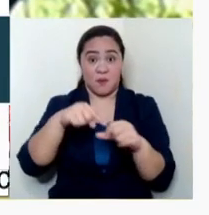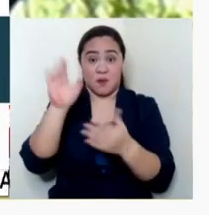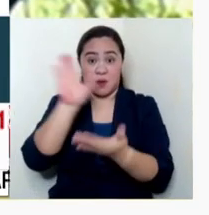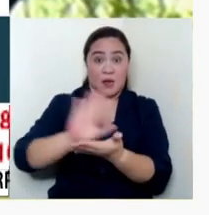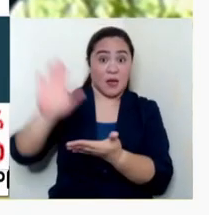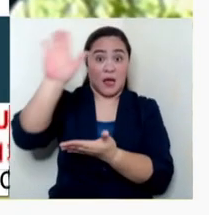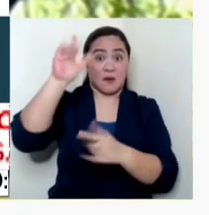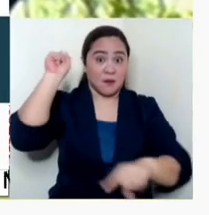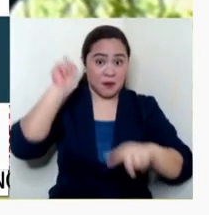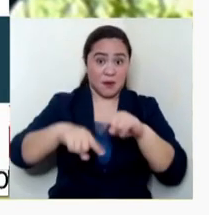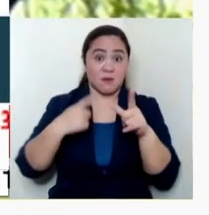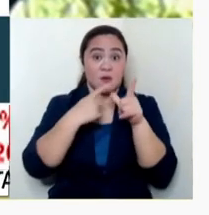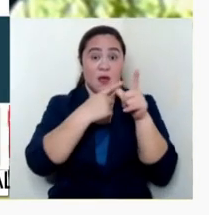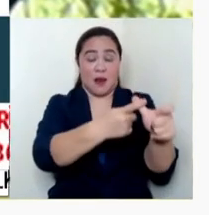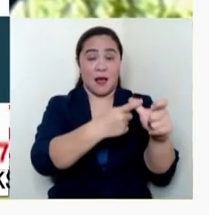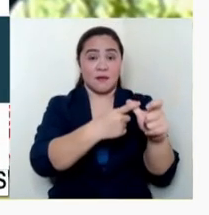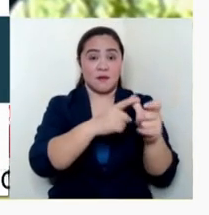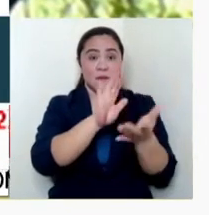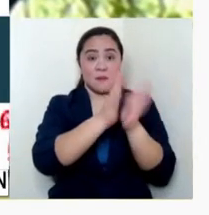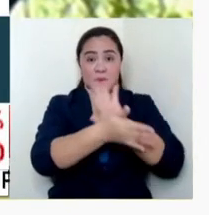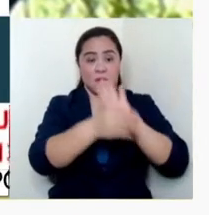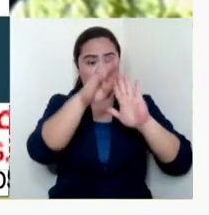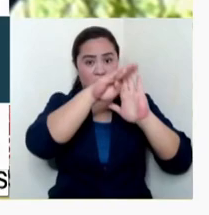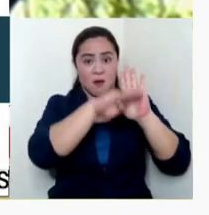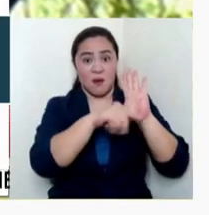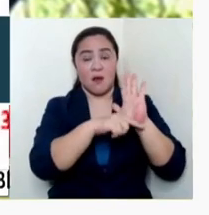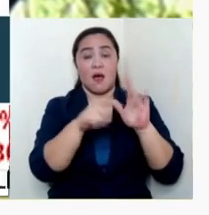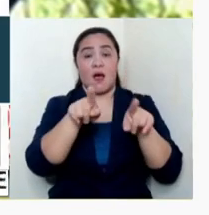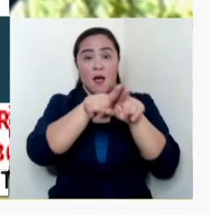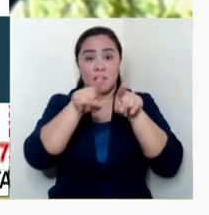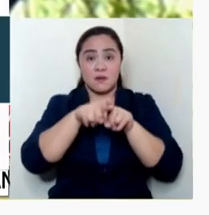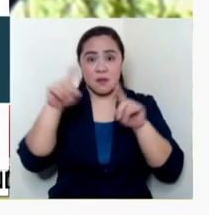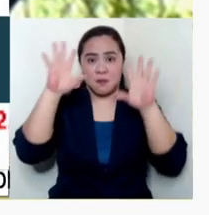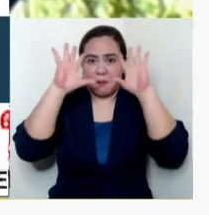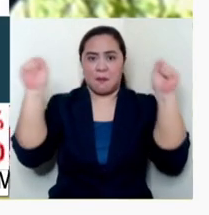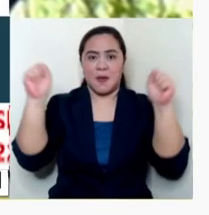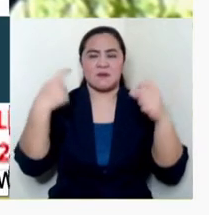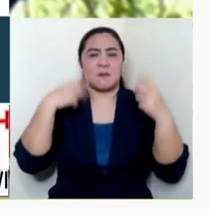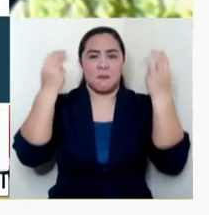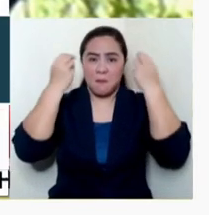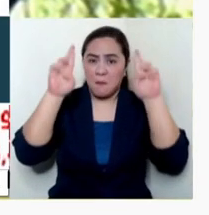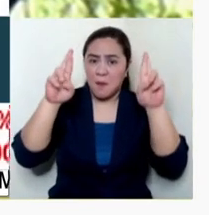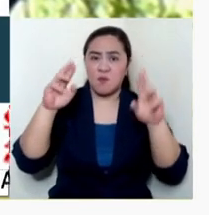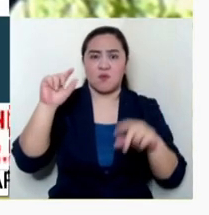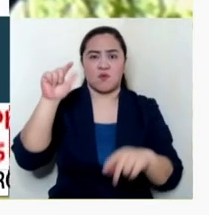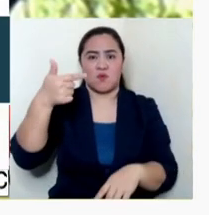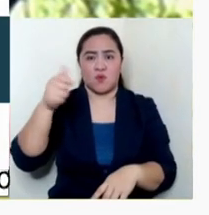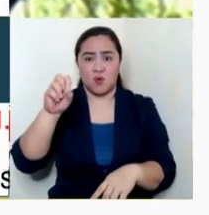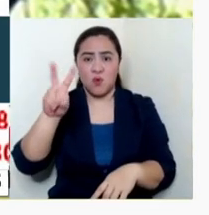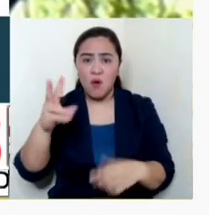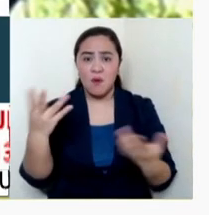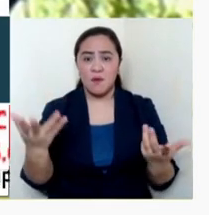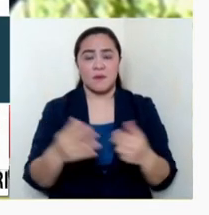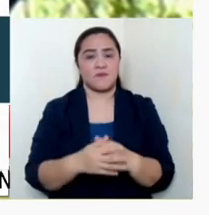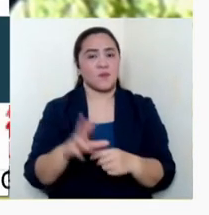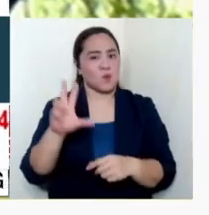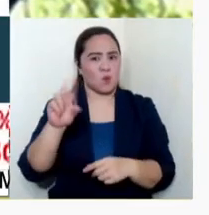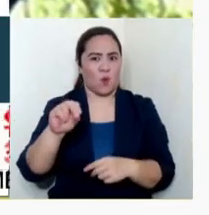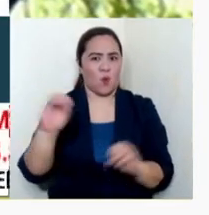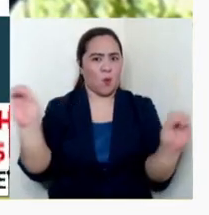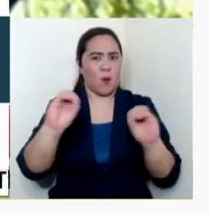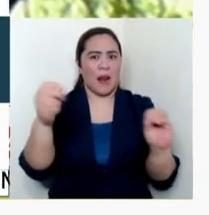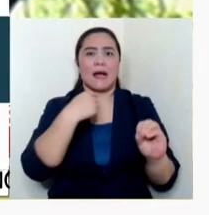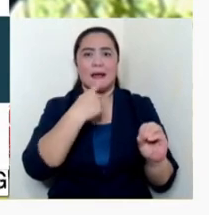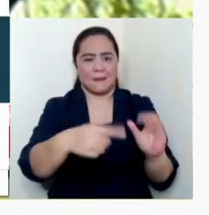na pwedeng tumakbo at iyala yung sarili mo, presidente man o mayor o governor. Wala namang ganun. Sa dulo,